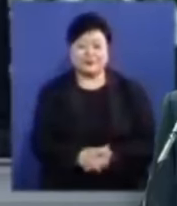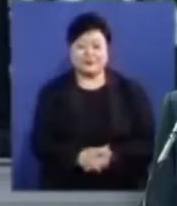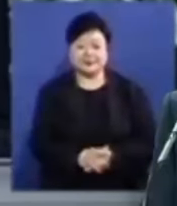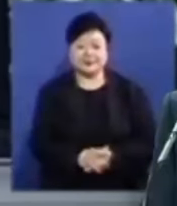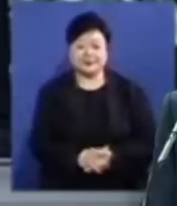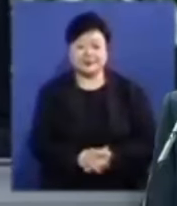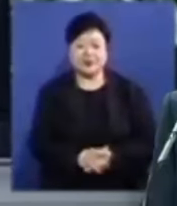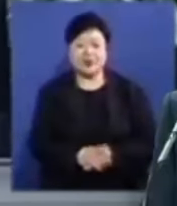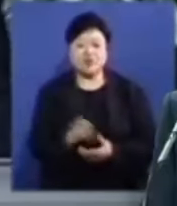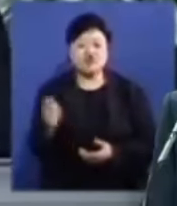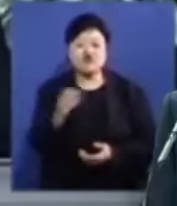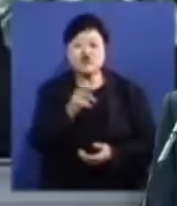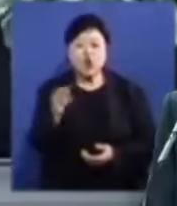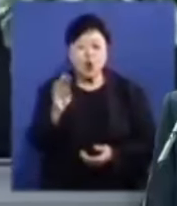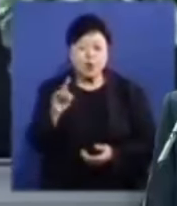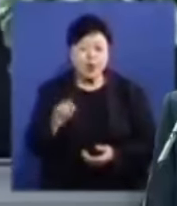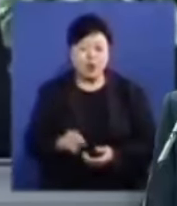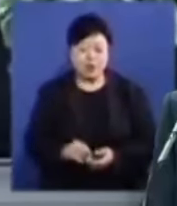무교병은